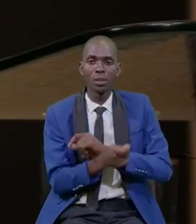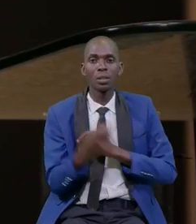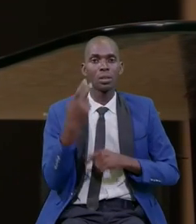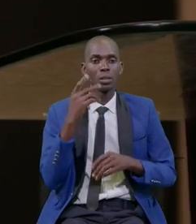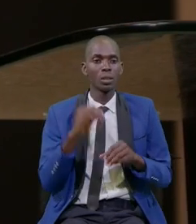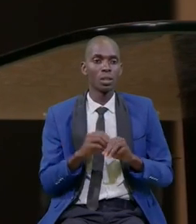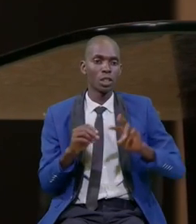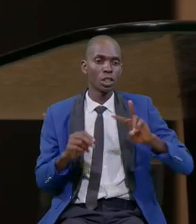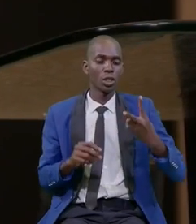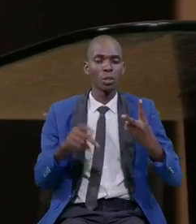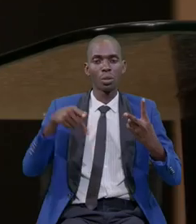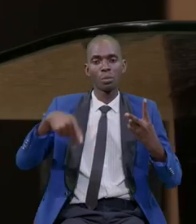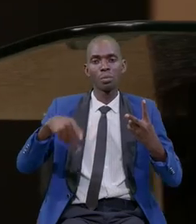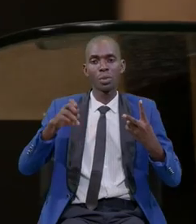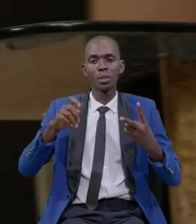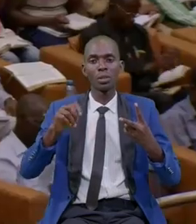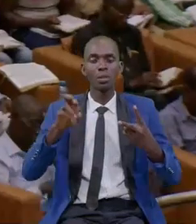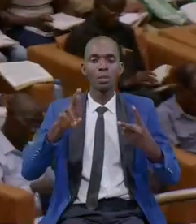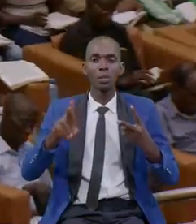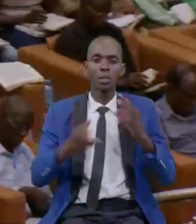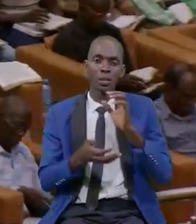à 2 Pierre 3:9.